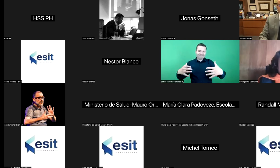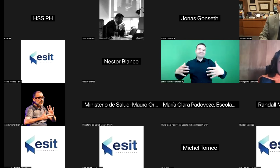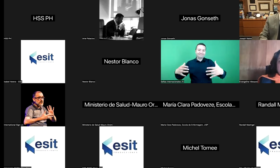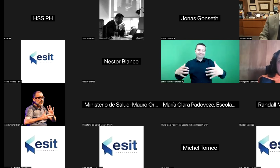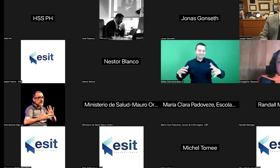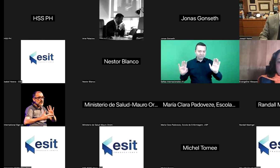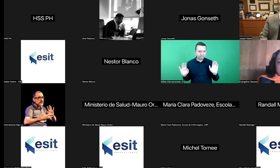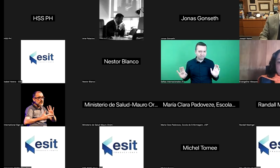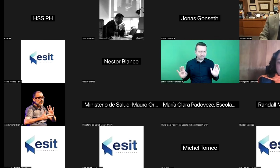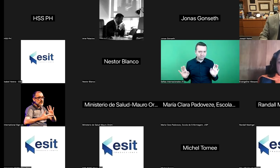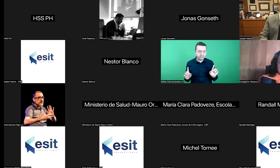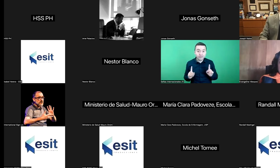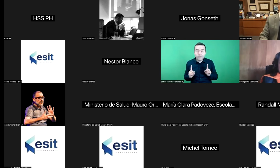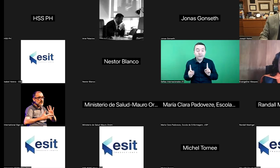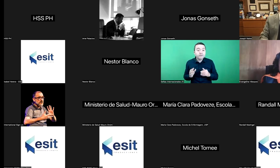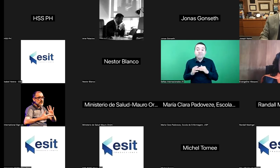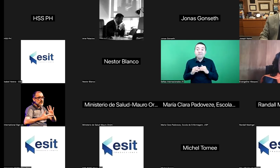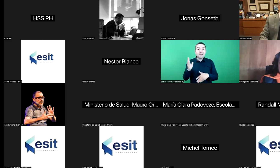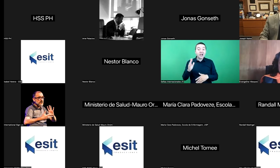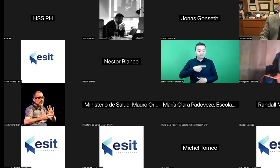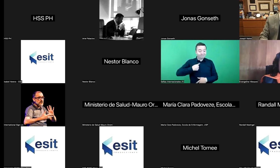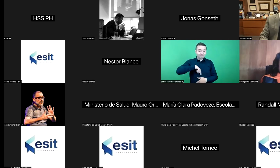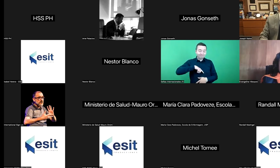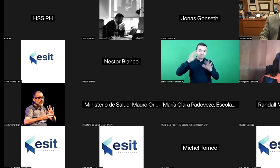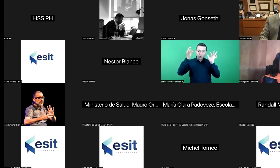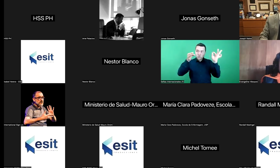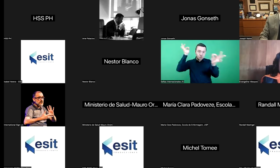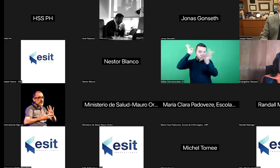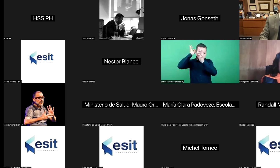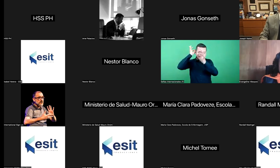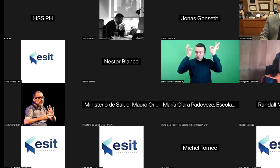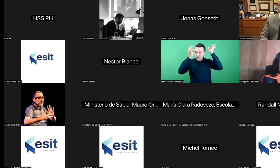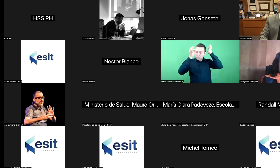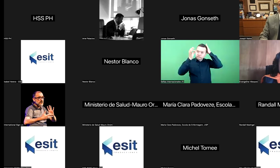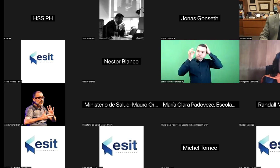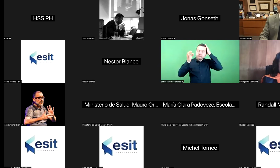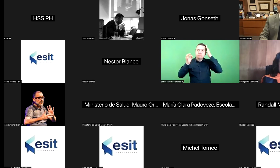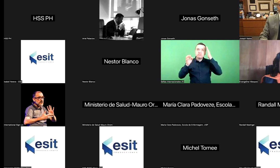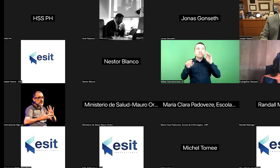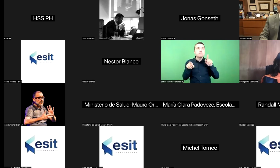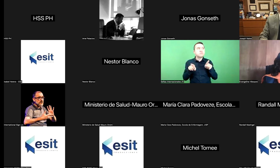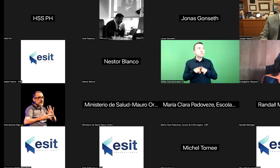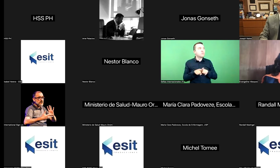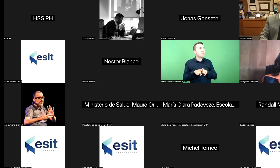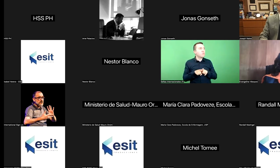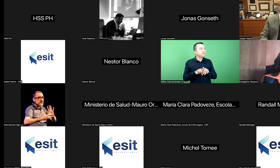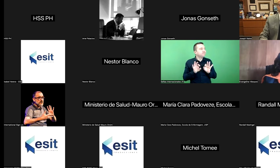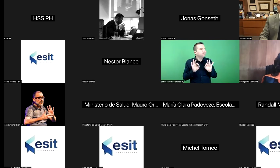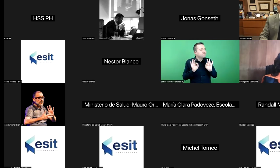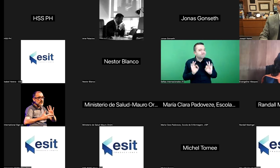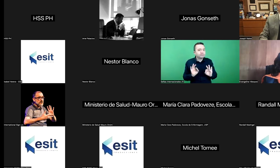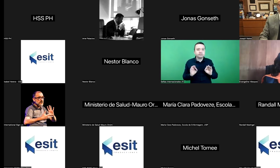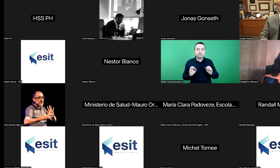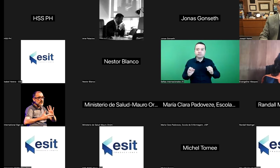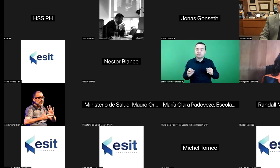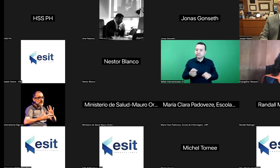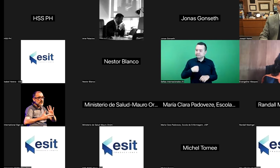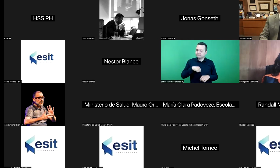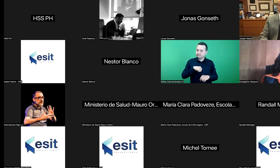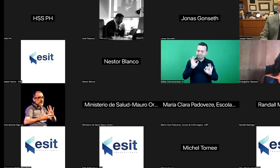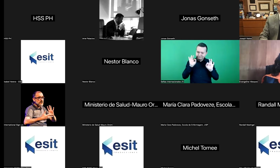tant que collaborateurs et nous voulons, en tant qu'acteurs actifs et